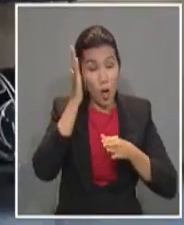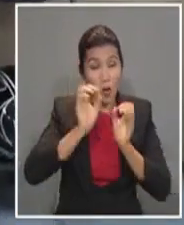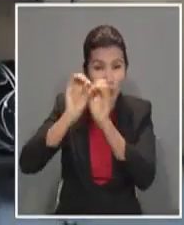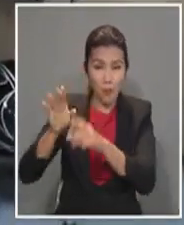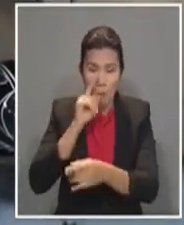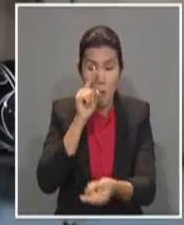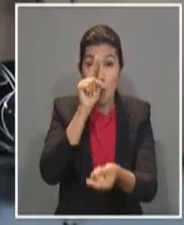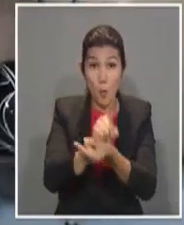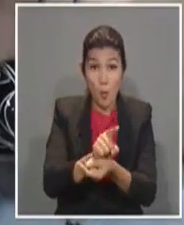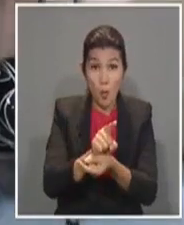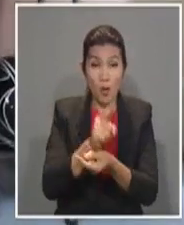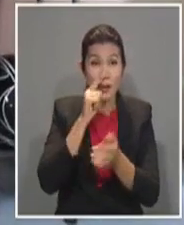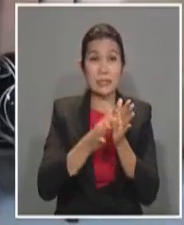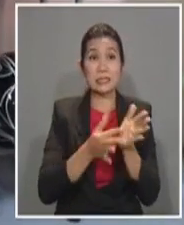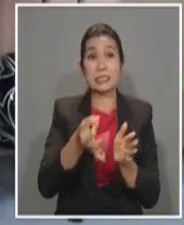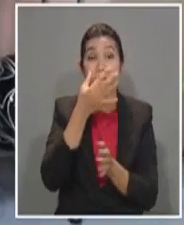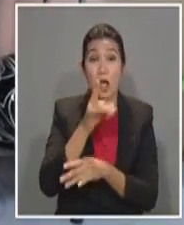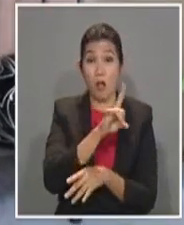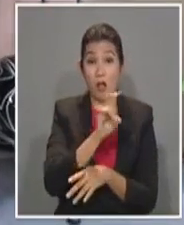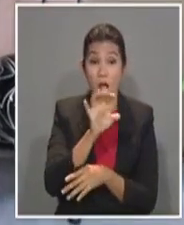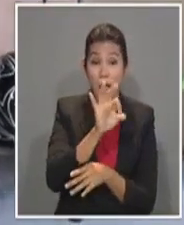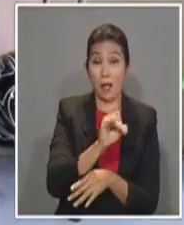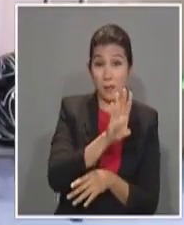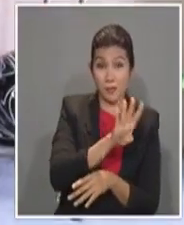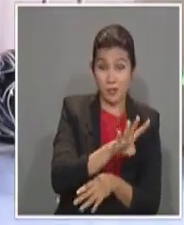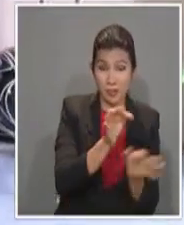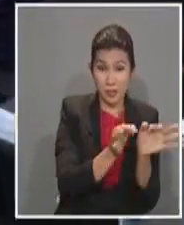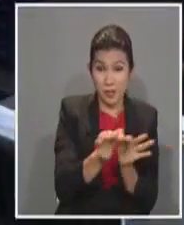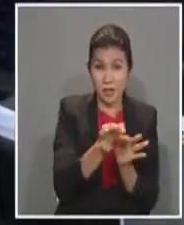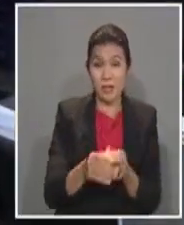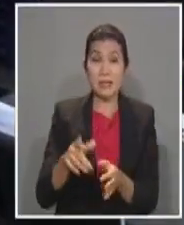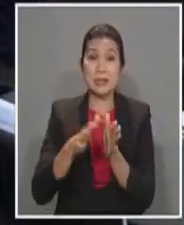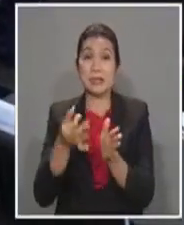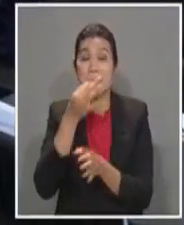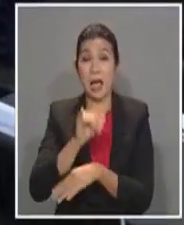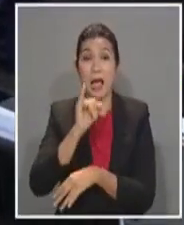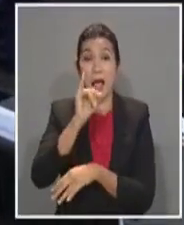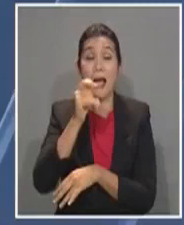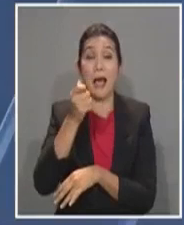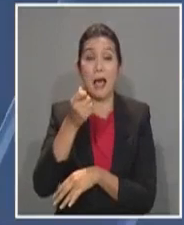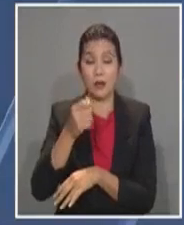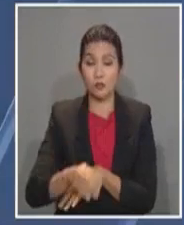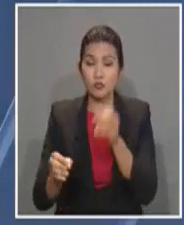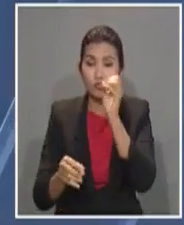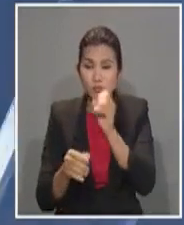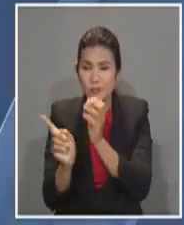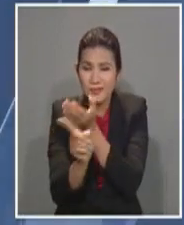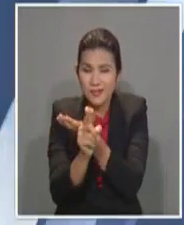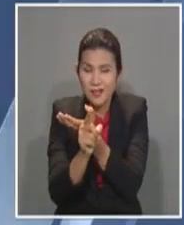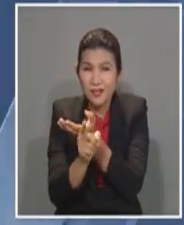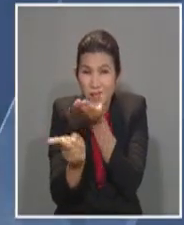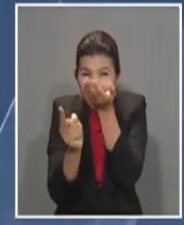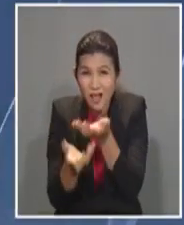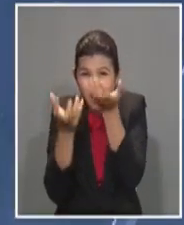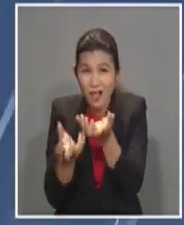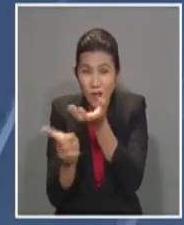อยา194เม็ดยาไอซ์อีก 0.67 กรัมนะคะก็เลยควบคุมตัวมาที่โรงพักมาสอบสว